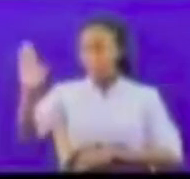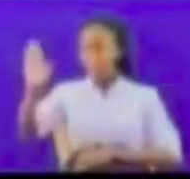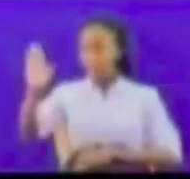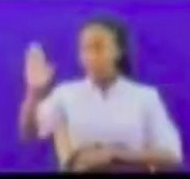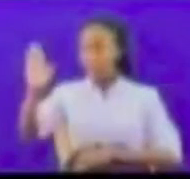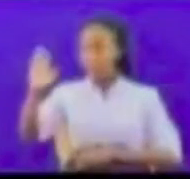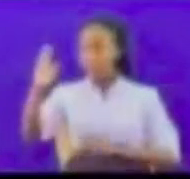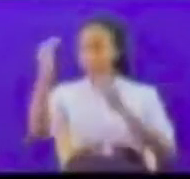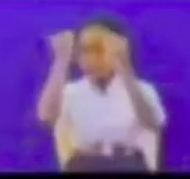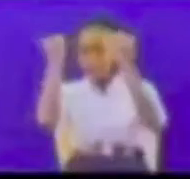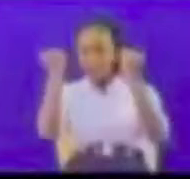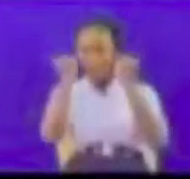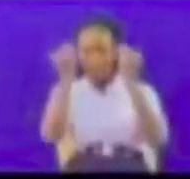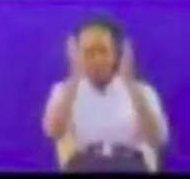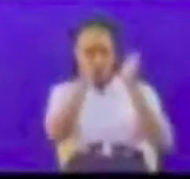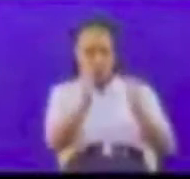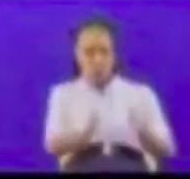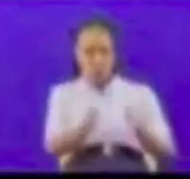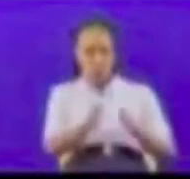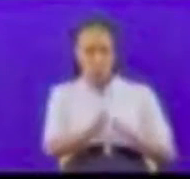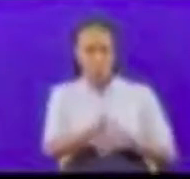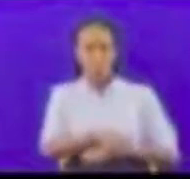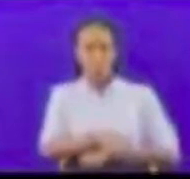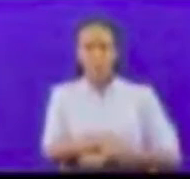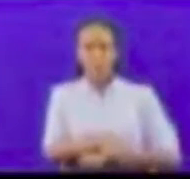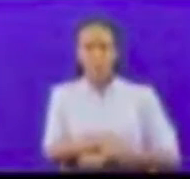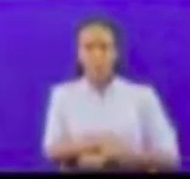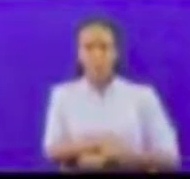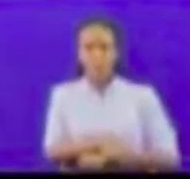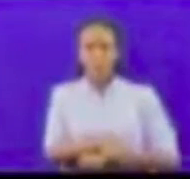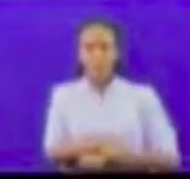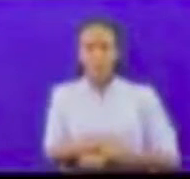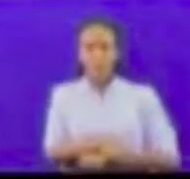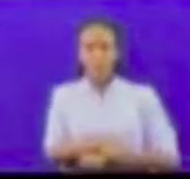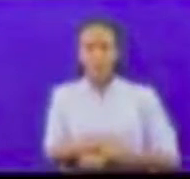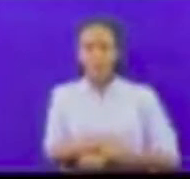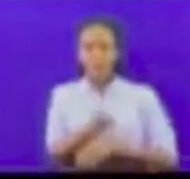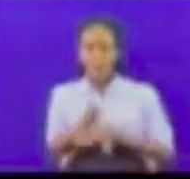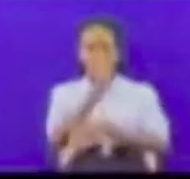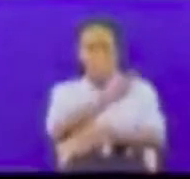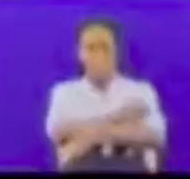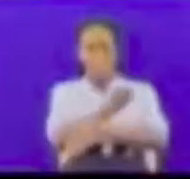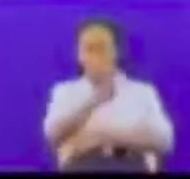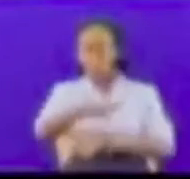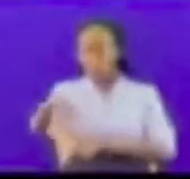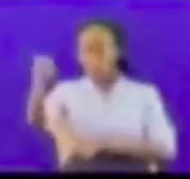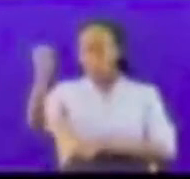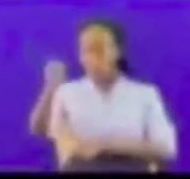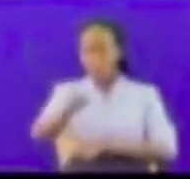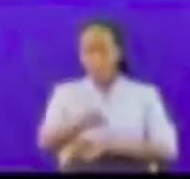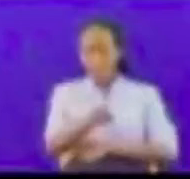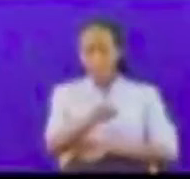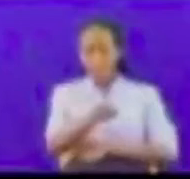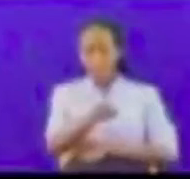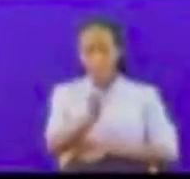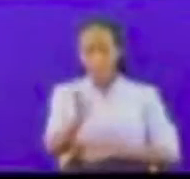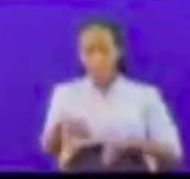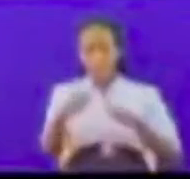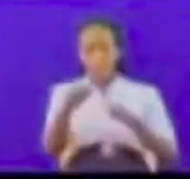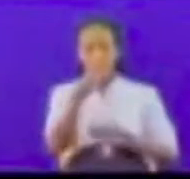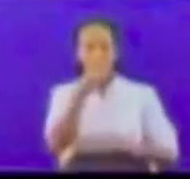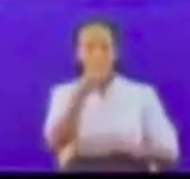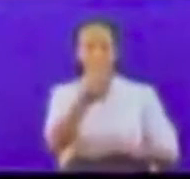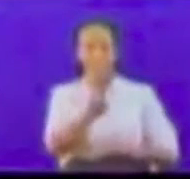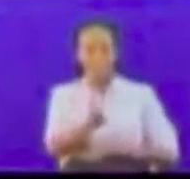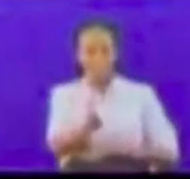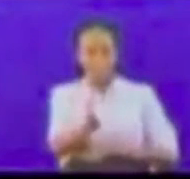ajili tu ya kupeana elimu ya kilichoko humu ndani. Lakini kabla hajaondoka hapa, nitoe taarifa